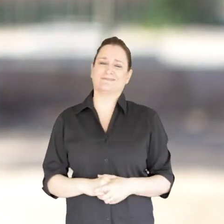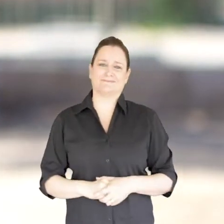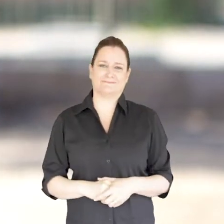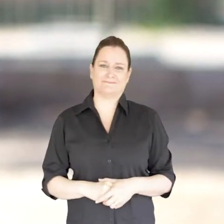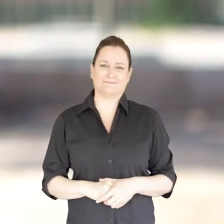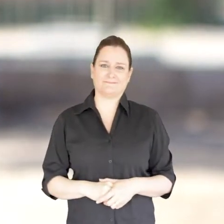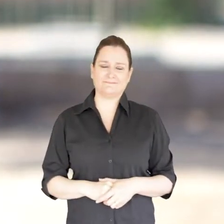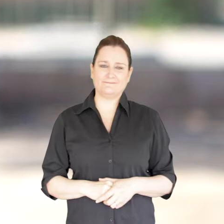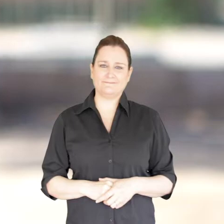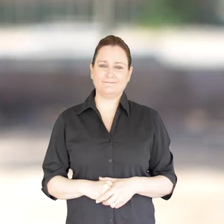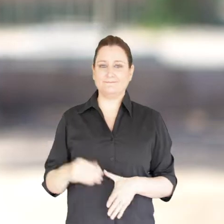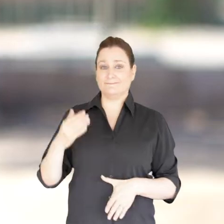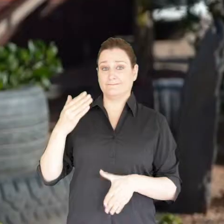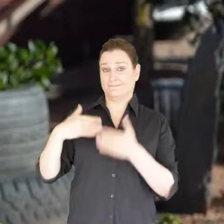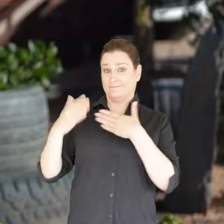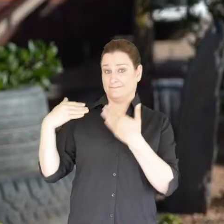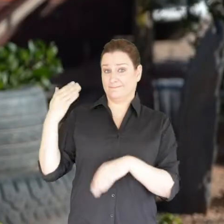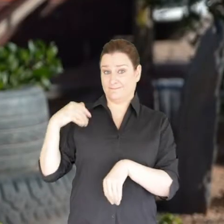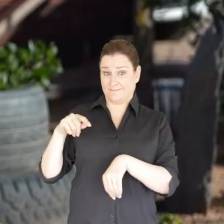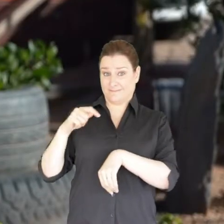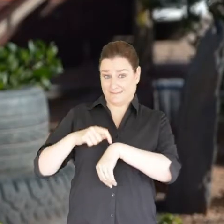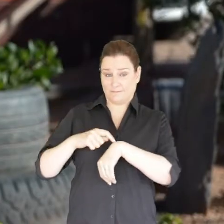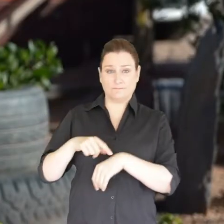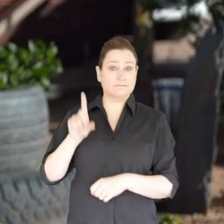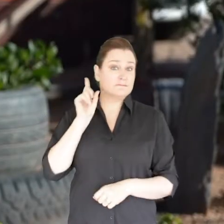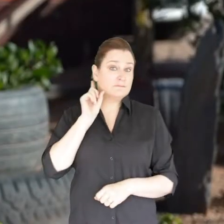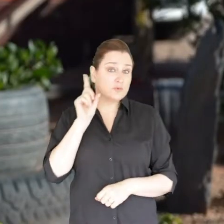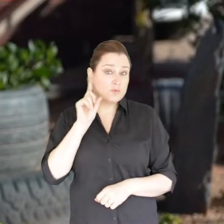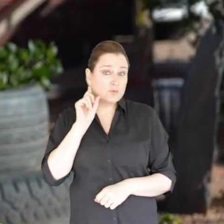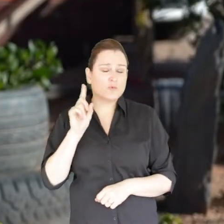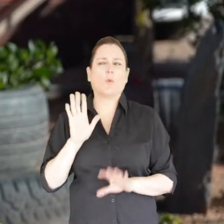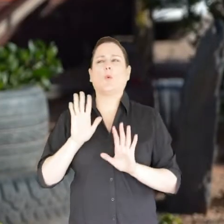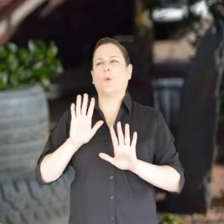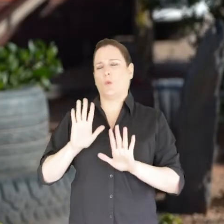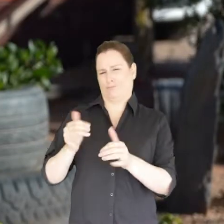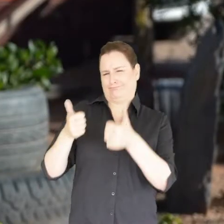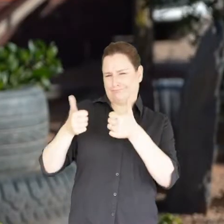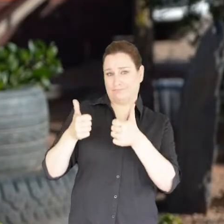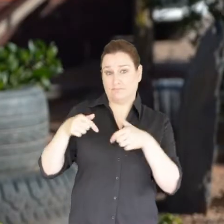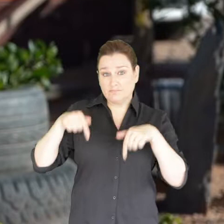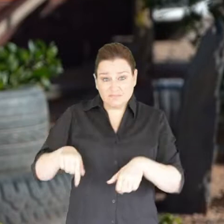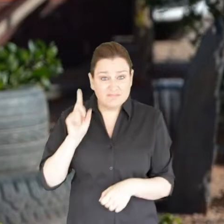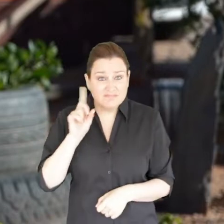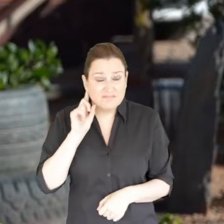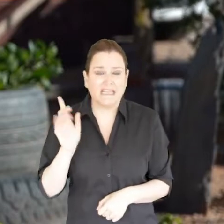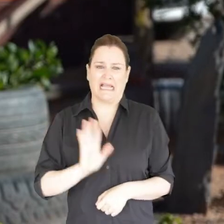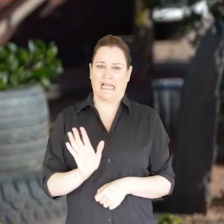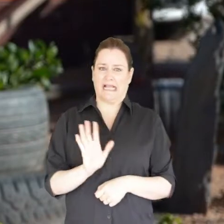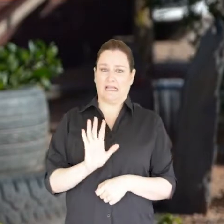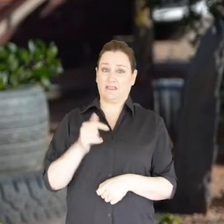slaan. Hij was mijn kinders geweest, ons het die juist in acht gaan nemen. Vandaag wat ik nog groot zit en vertel ik mijn kinders het die